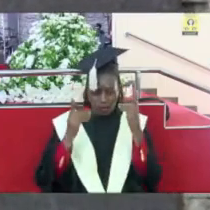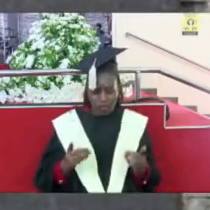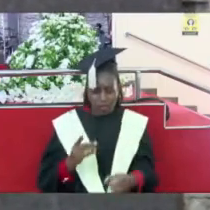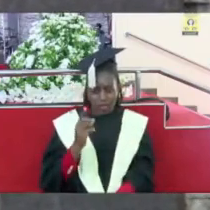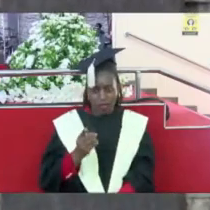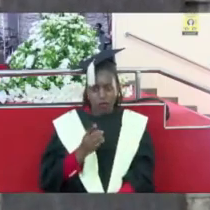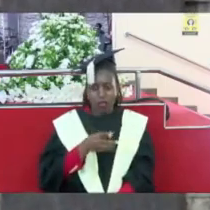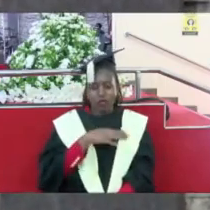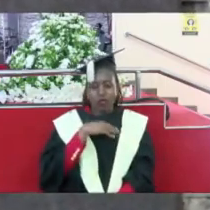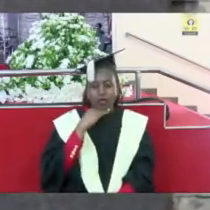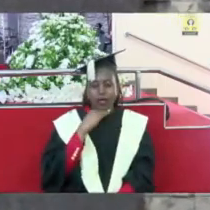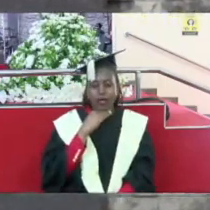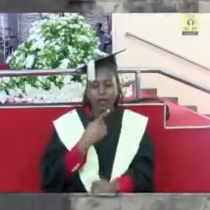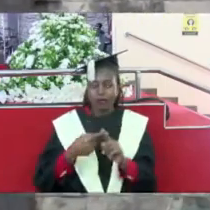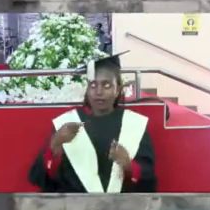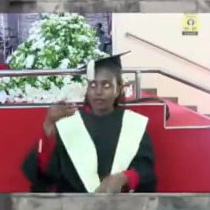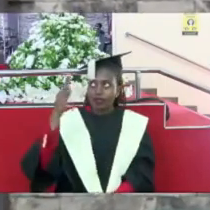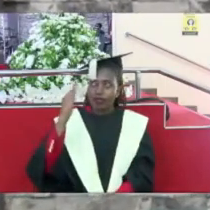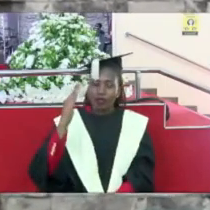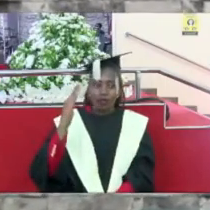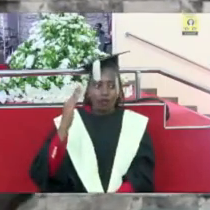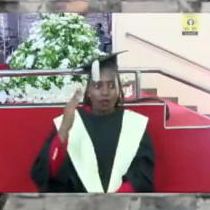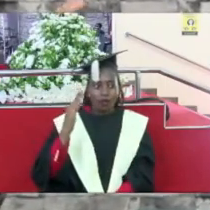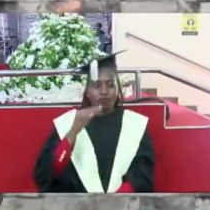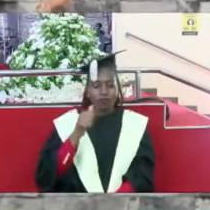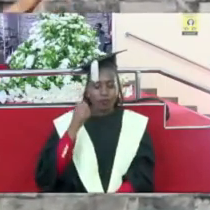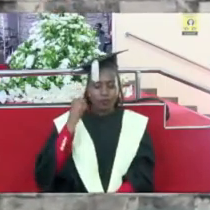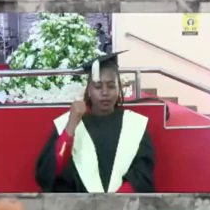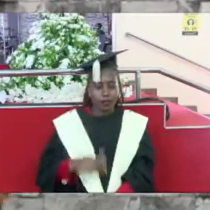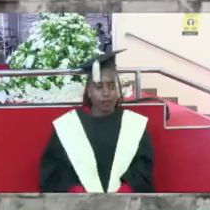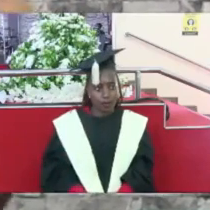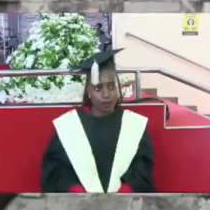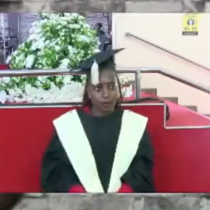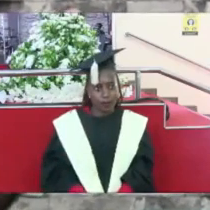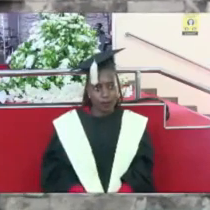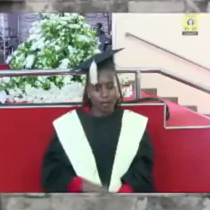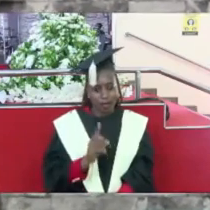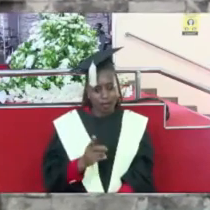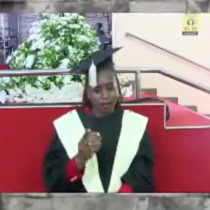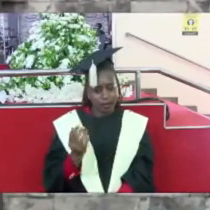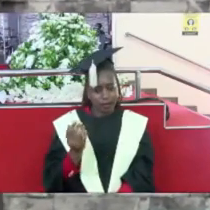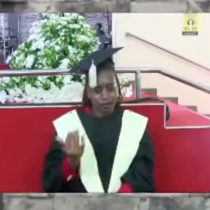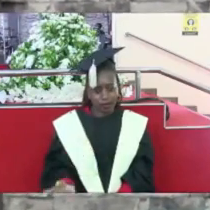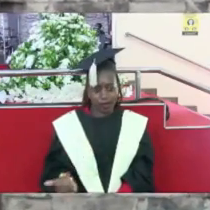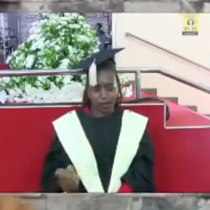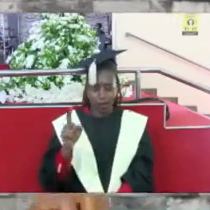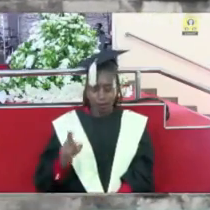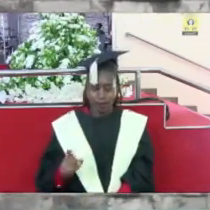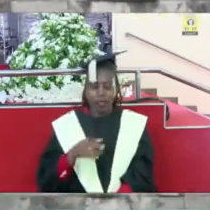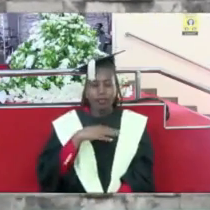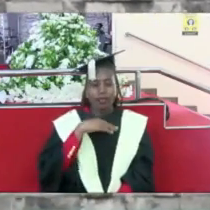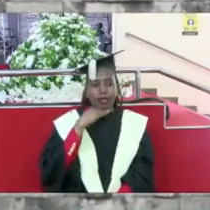hutakufa. You have decided that he dies, God says he will not. Lakini huyo mtoto. But that kid. Huyo. That kid. Atakufa. He will